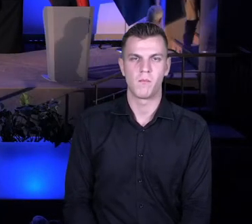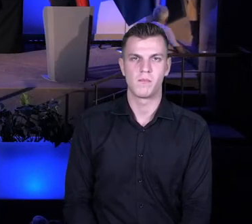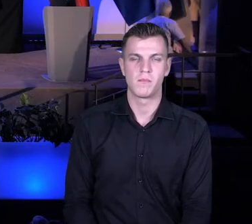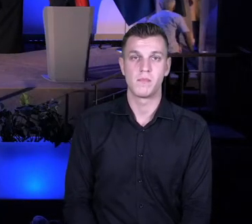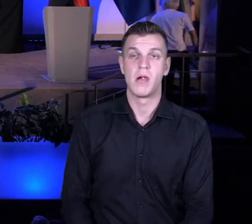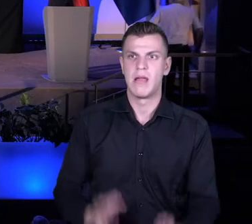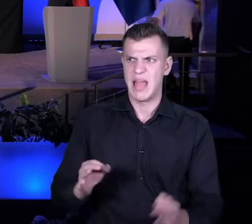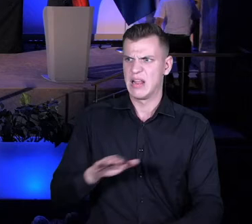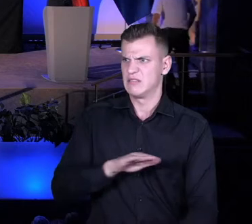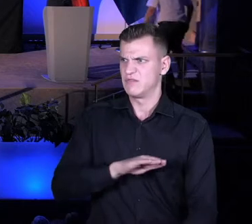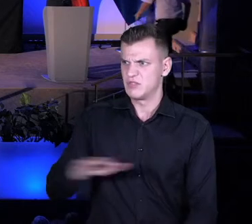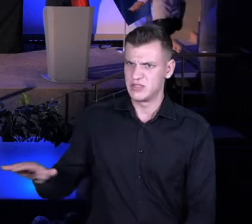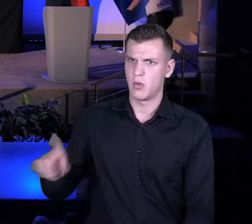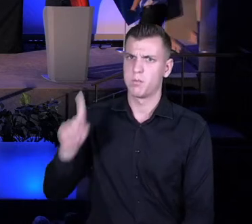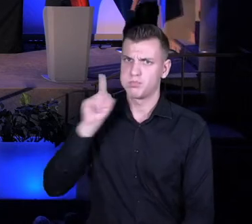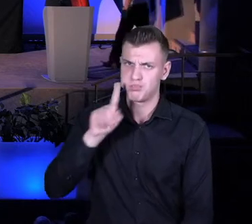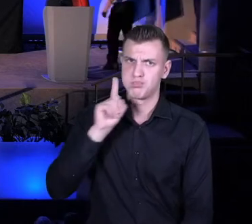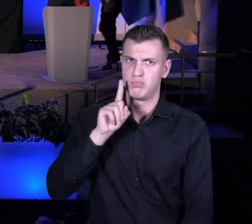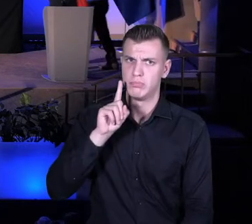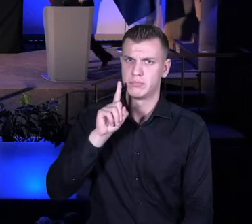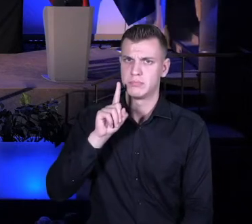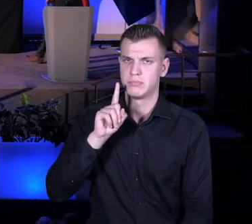Mimo tego, że edukacja jest kobietą na pewno w naszym kraju.